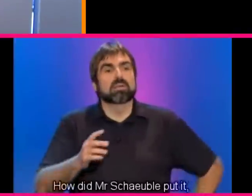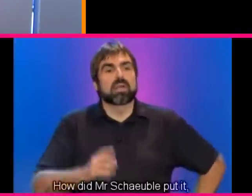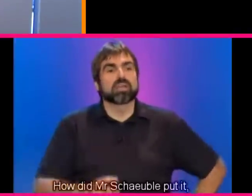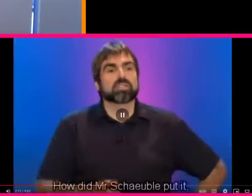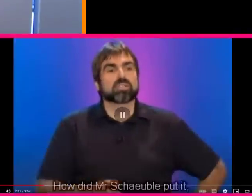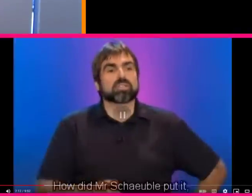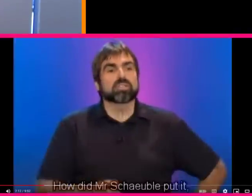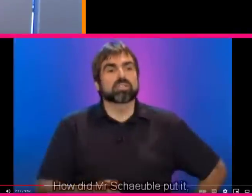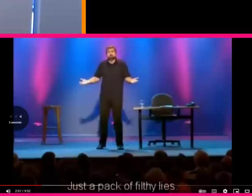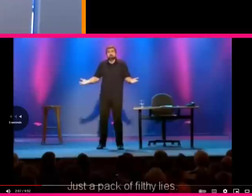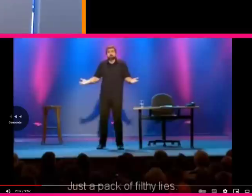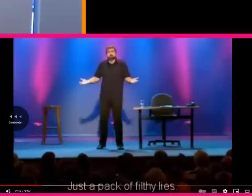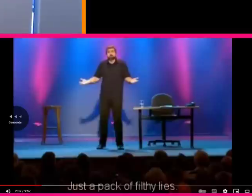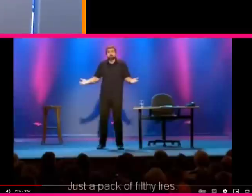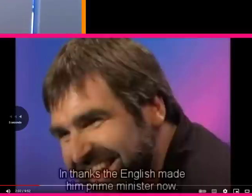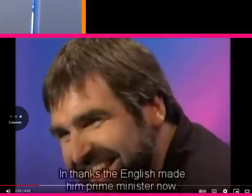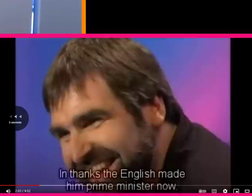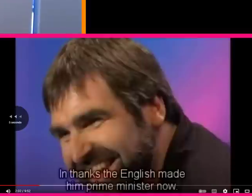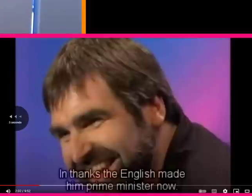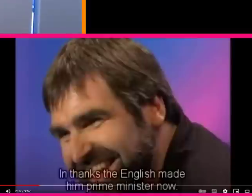herrscht zwar